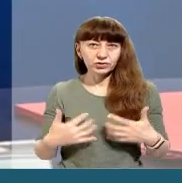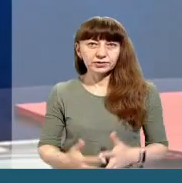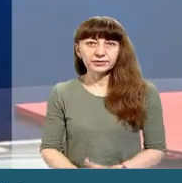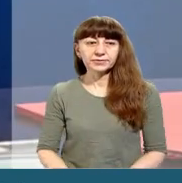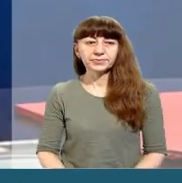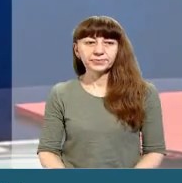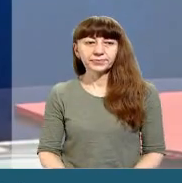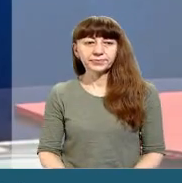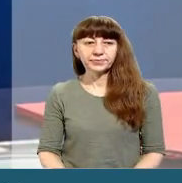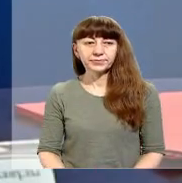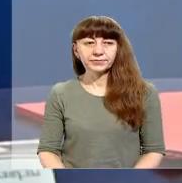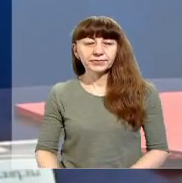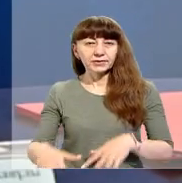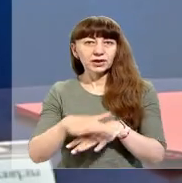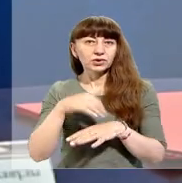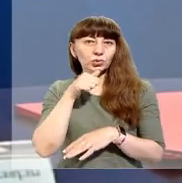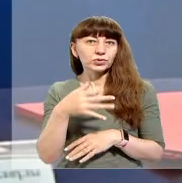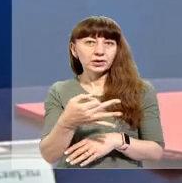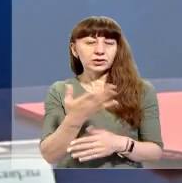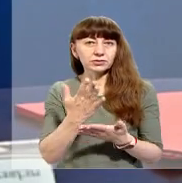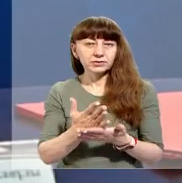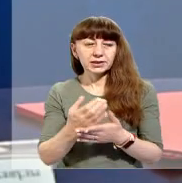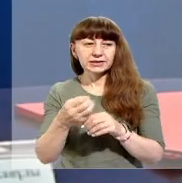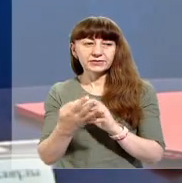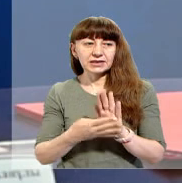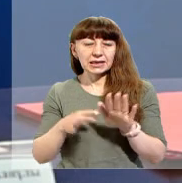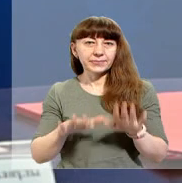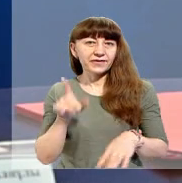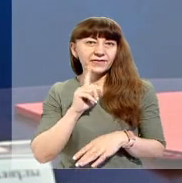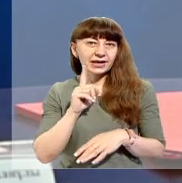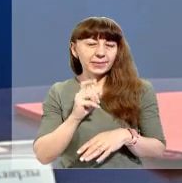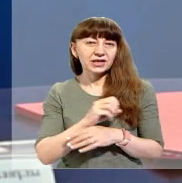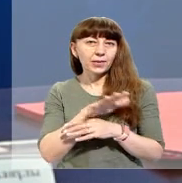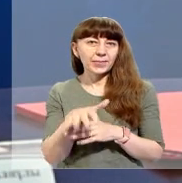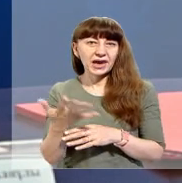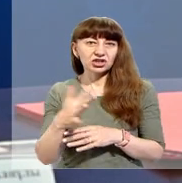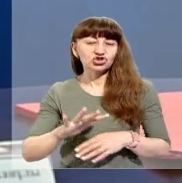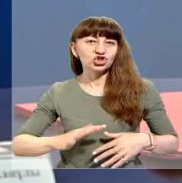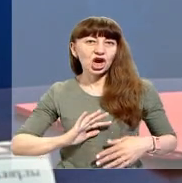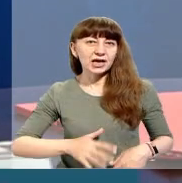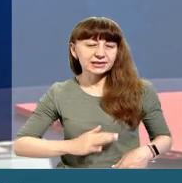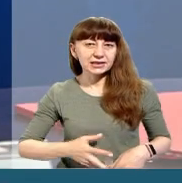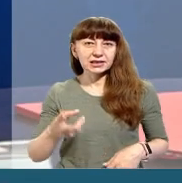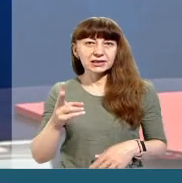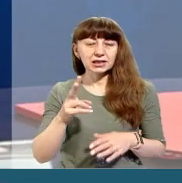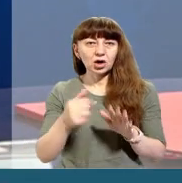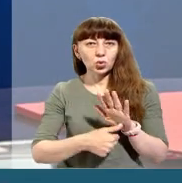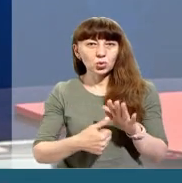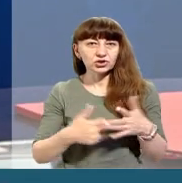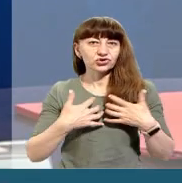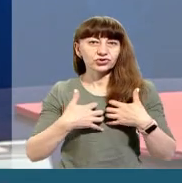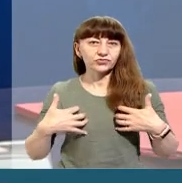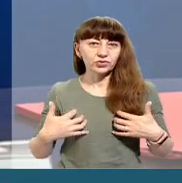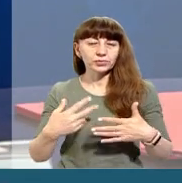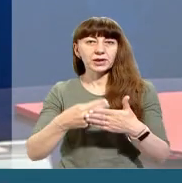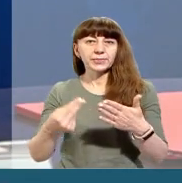Облыс аумағында 19 уақытша ұстау пункті мен қараусыз қаңғыбас жануарларға арналған 5 шеке панажай бар. Иесі жануарларды